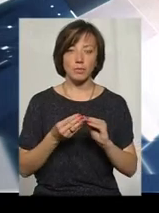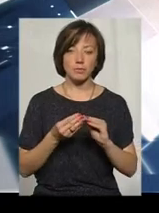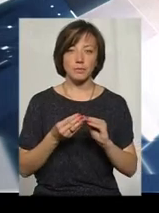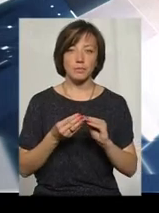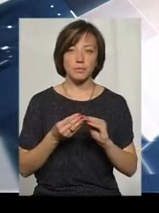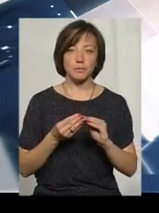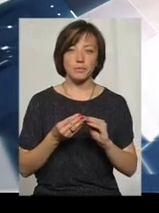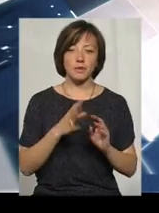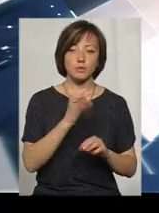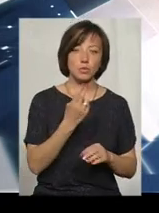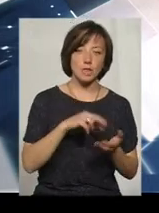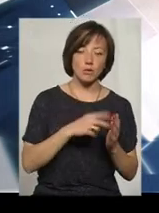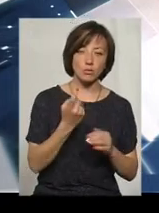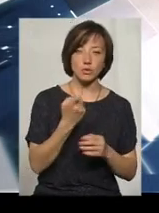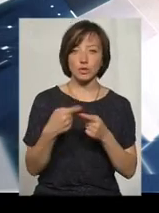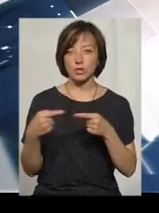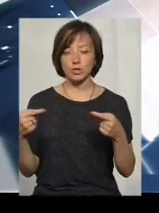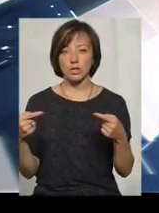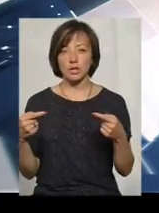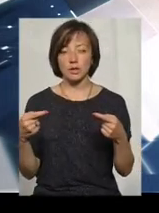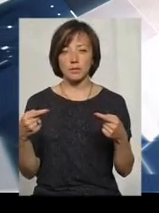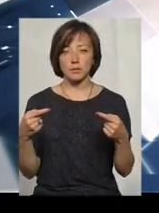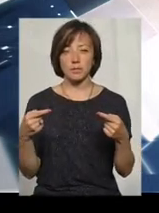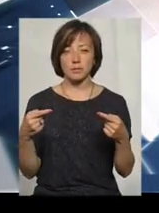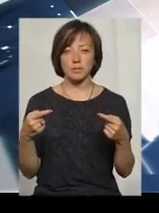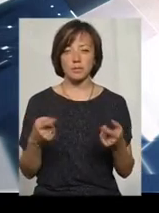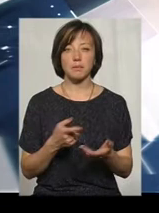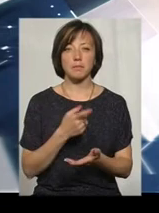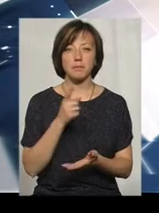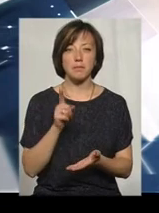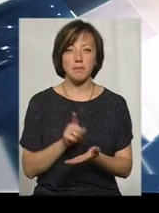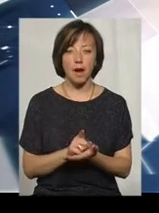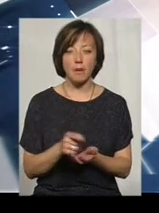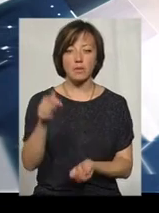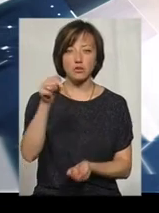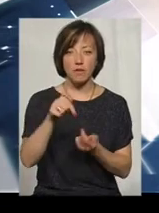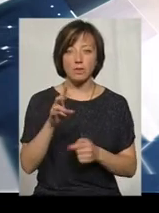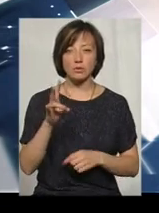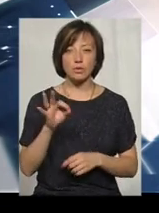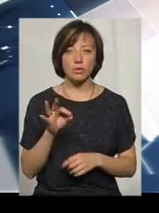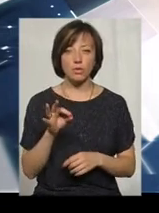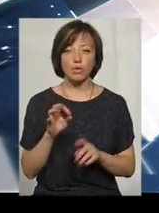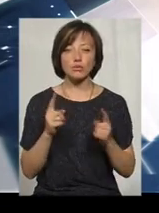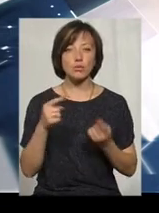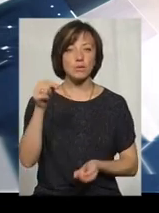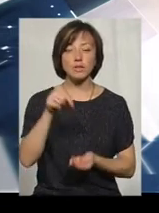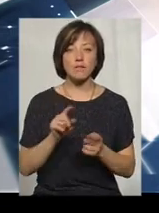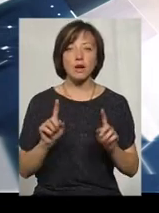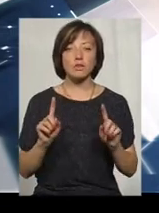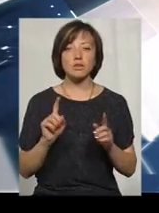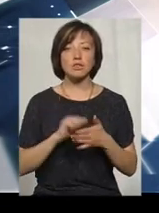характеру, соціально-економічних і іншого, воно має приживатися, але воно, можливо, не приживається через те,